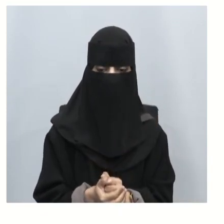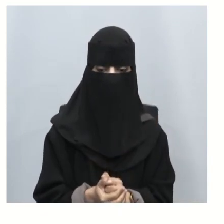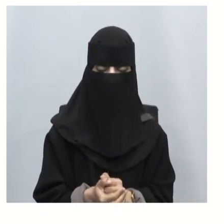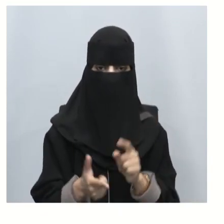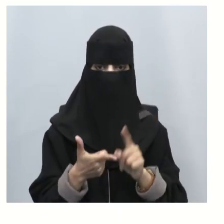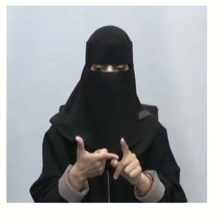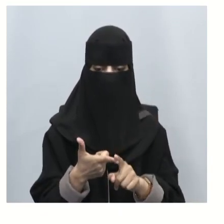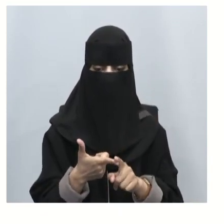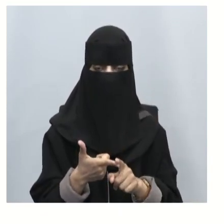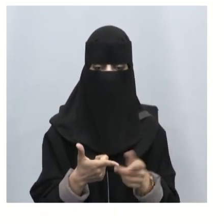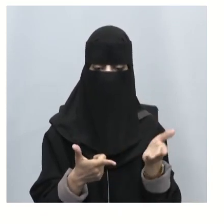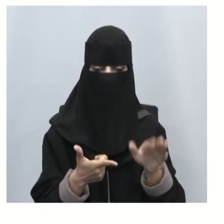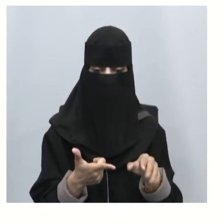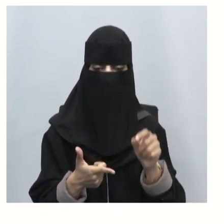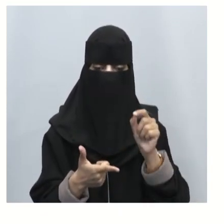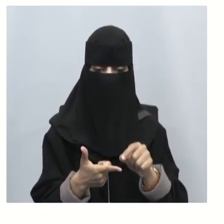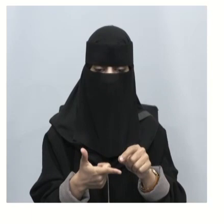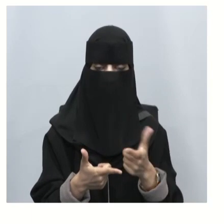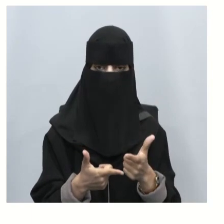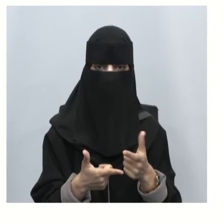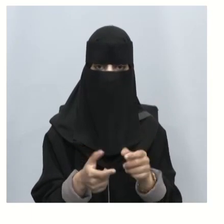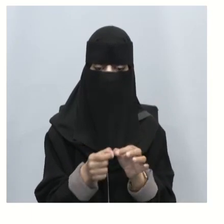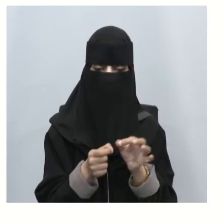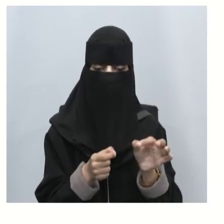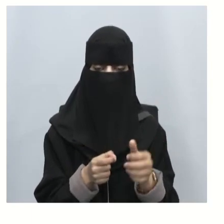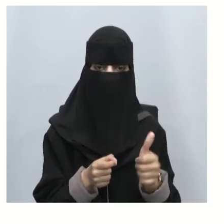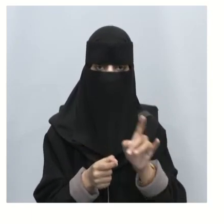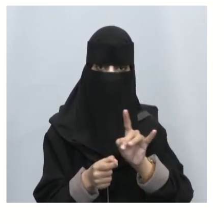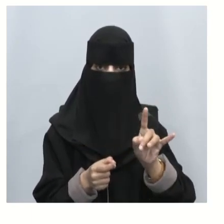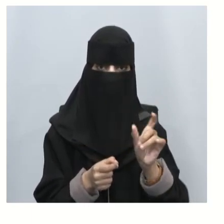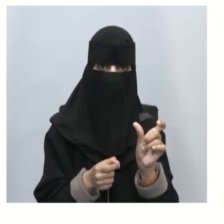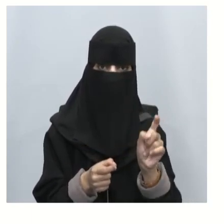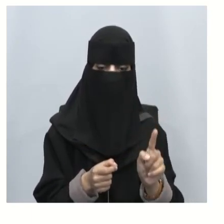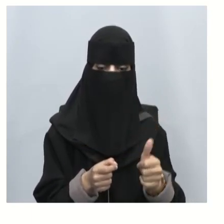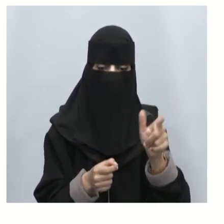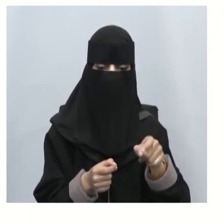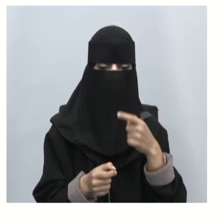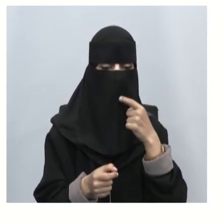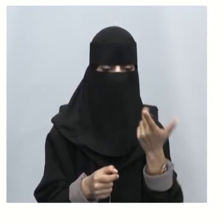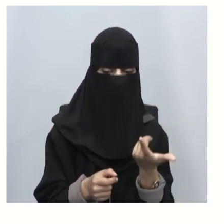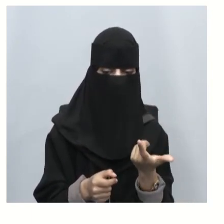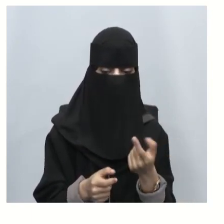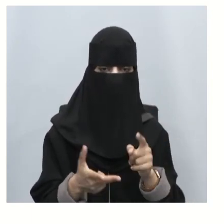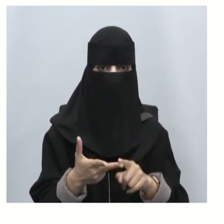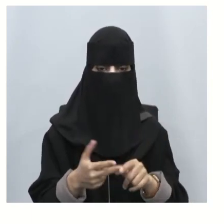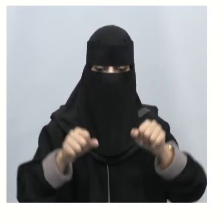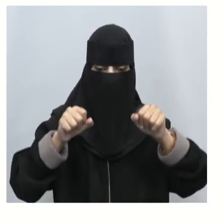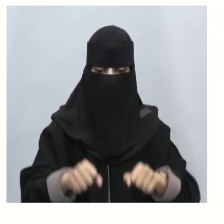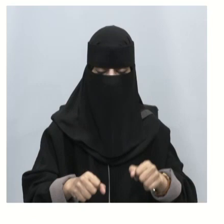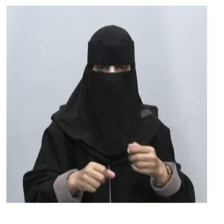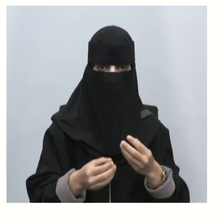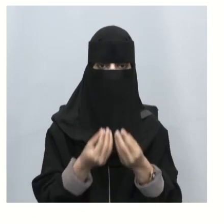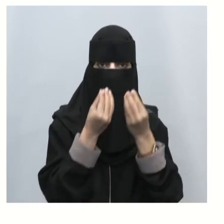وتوفي في مدينه الانبار في اي عام يا ترى وعهد بالخلافه